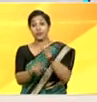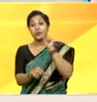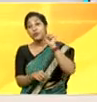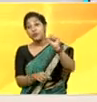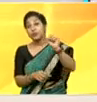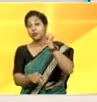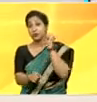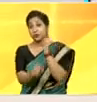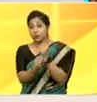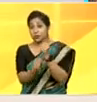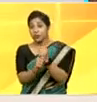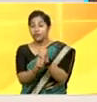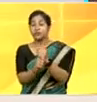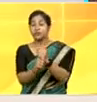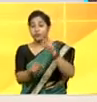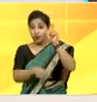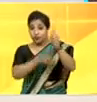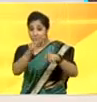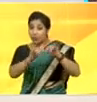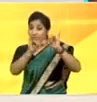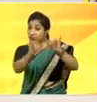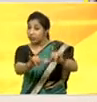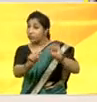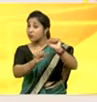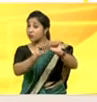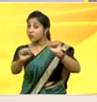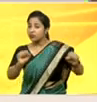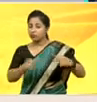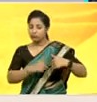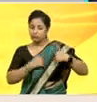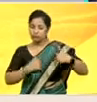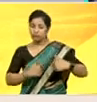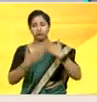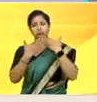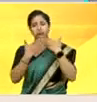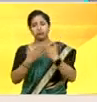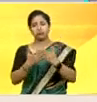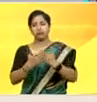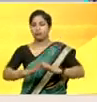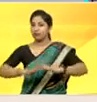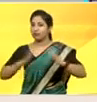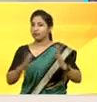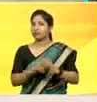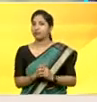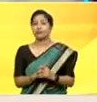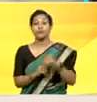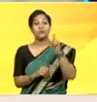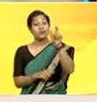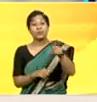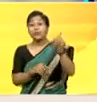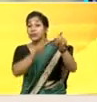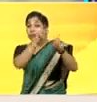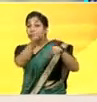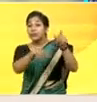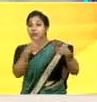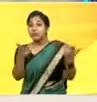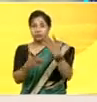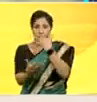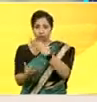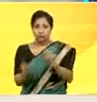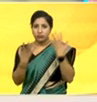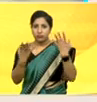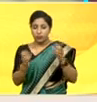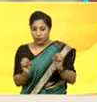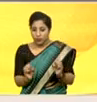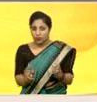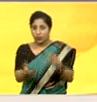सरकार और वहां के लोगों का हृदय से धन्यवाद करता हूं, जिन्होंने ये शानदार